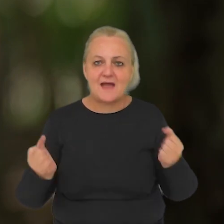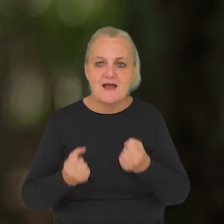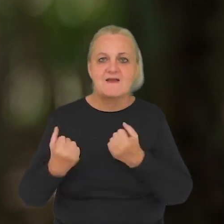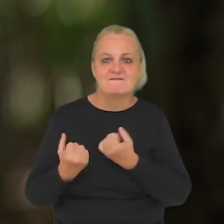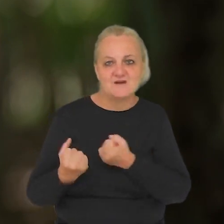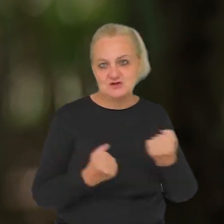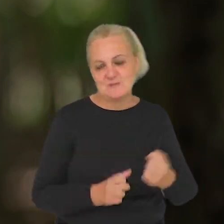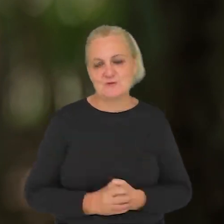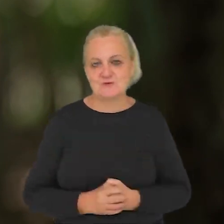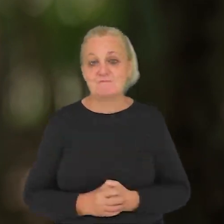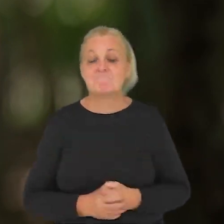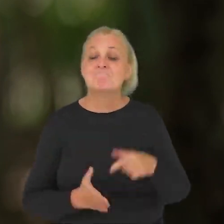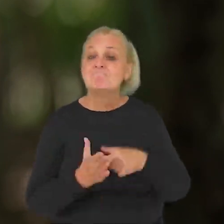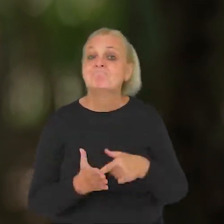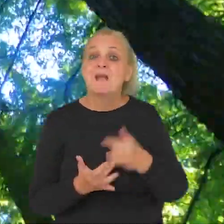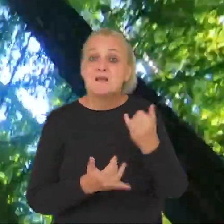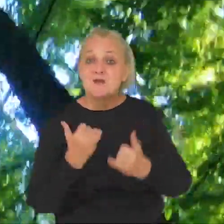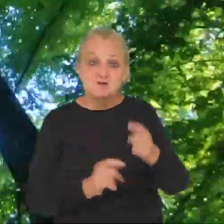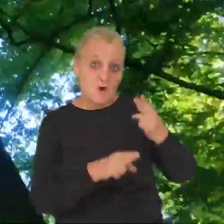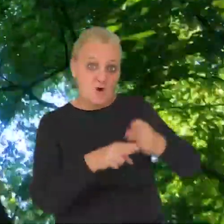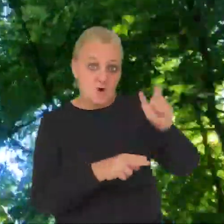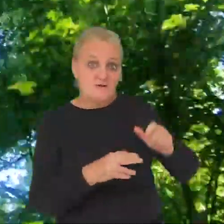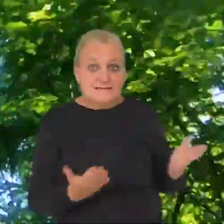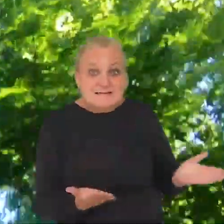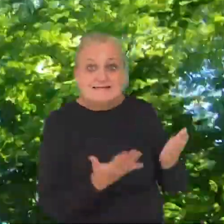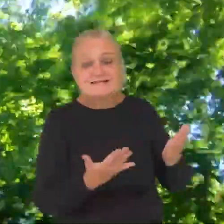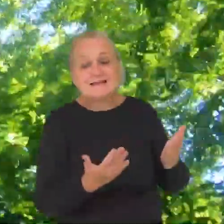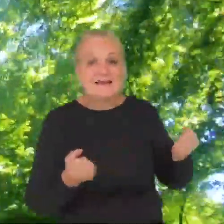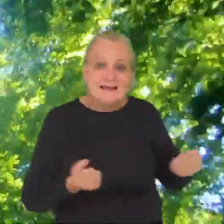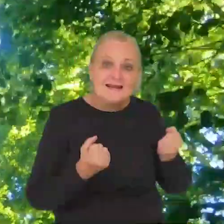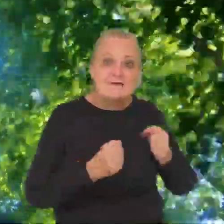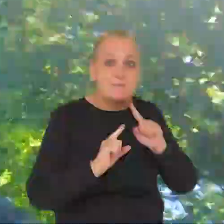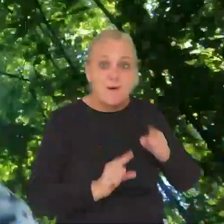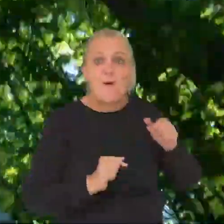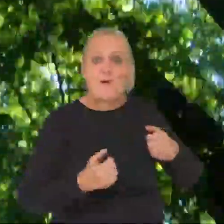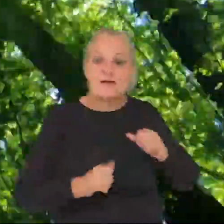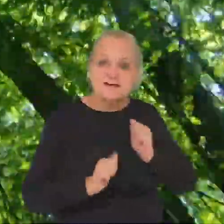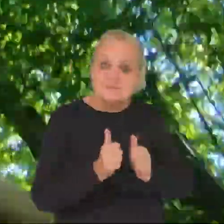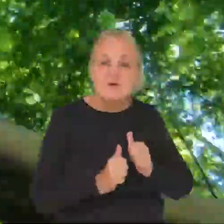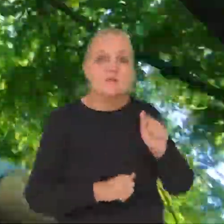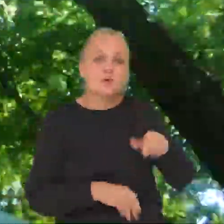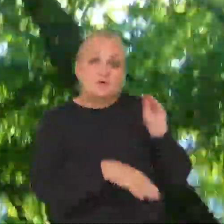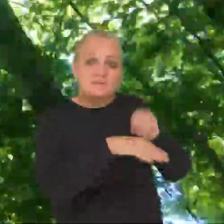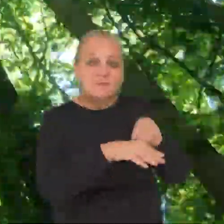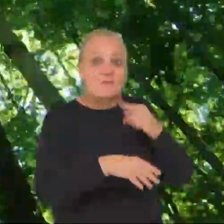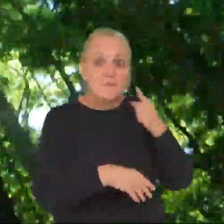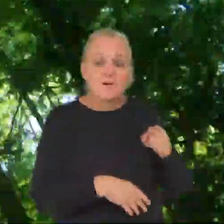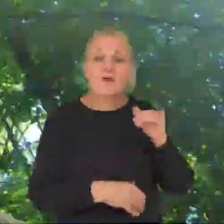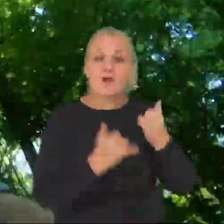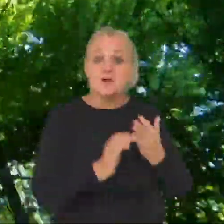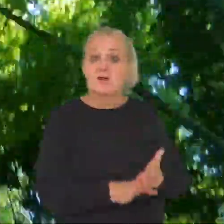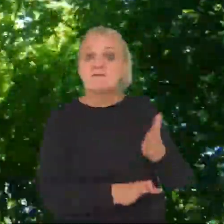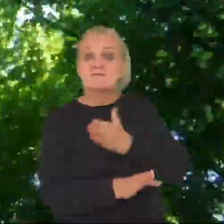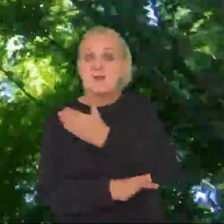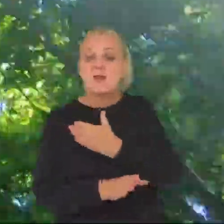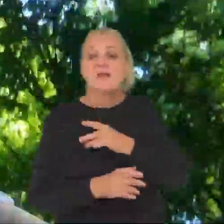codziennie aktywności wytrzymałościowej. Jeżeli zachęcamy pacjenta do uprawiania sportu, to musimy zwrócić jemu uwagę,